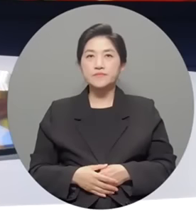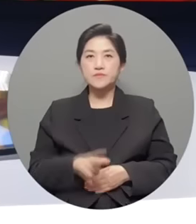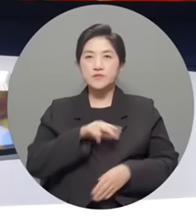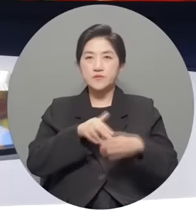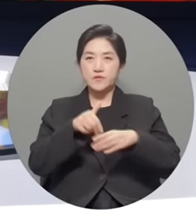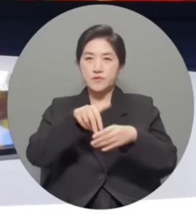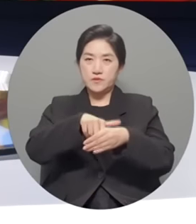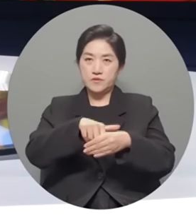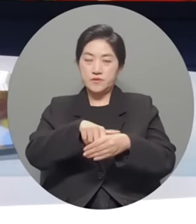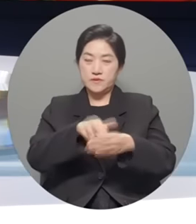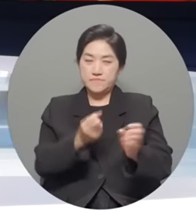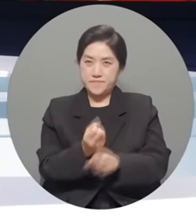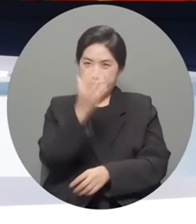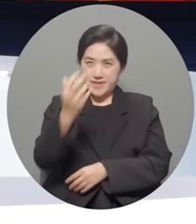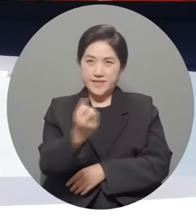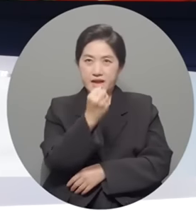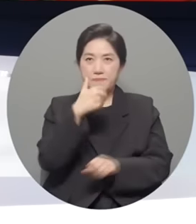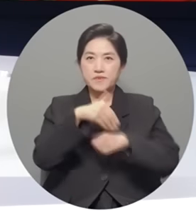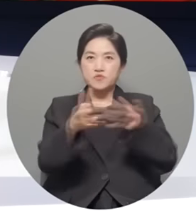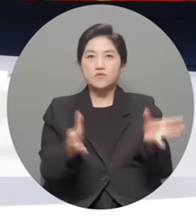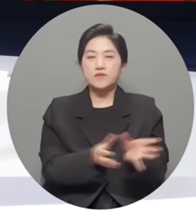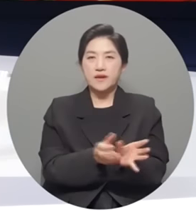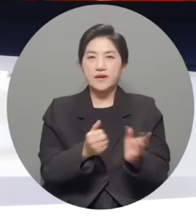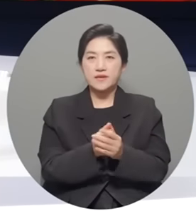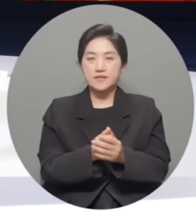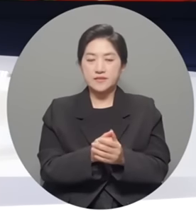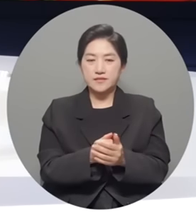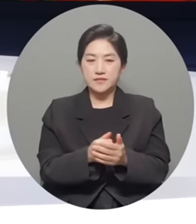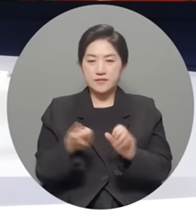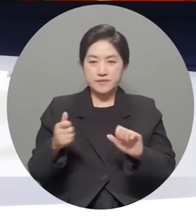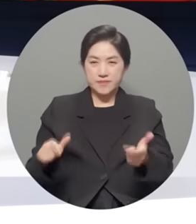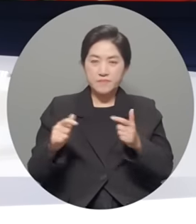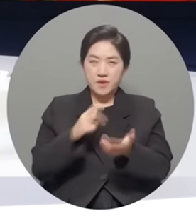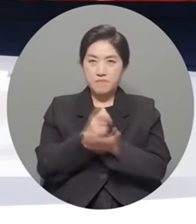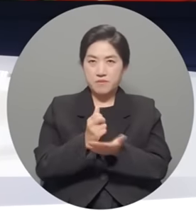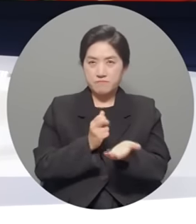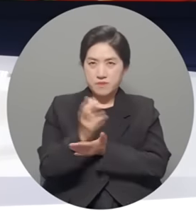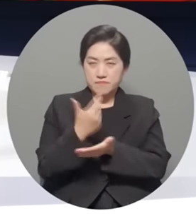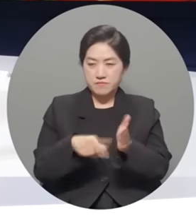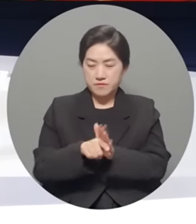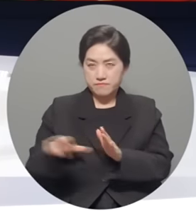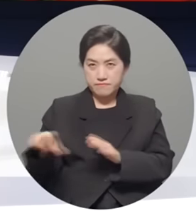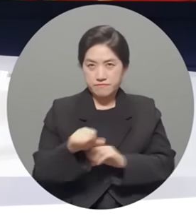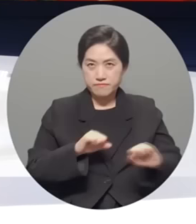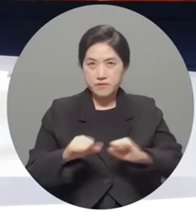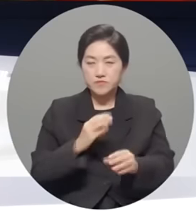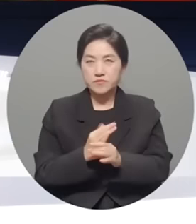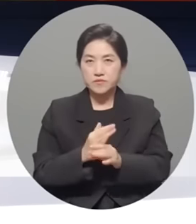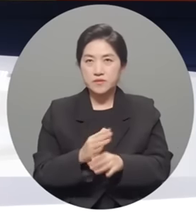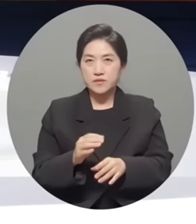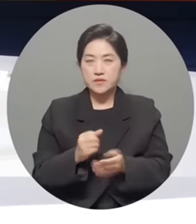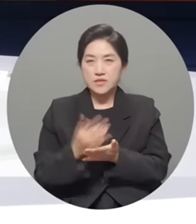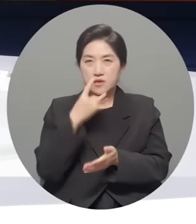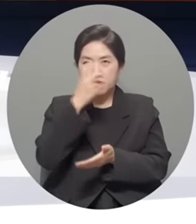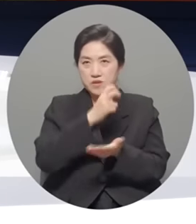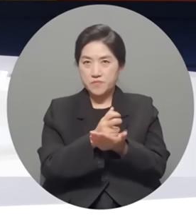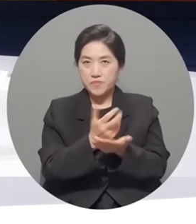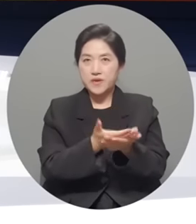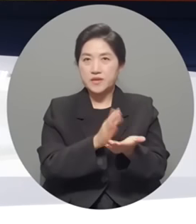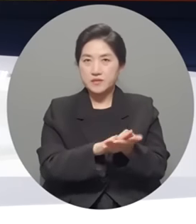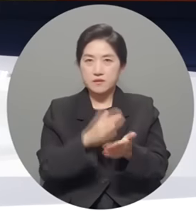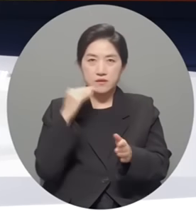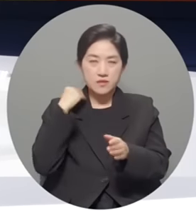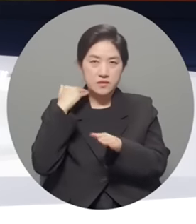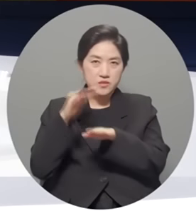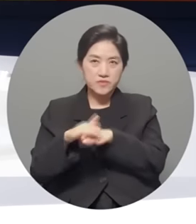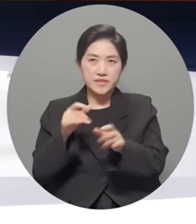총선 압승 이후 민주당이 쟁점 법안 처리에 계속해서 속도를 내고 있습니다. 양곡관리법 개정안과 전세사기특별법